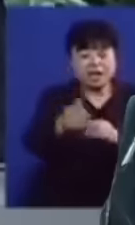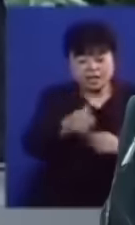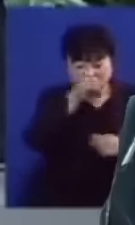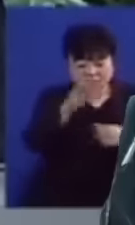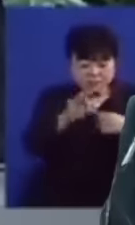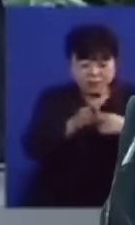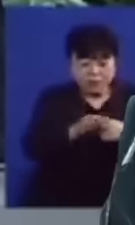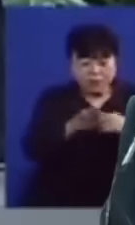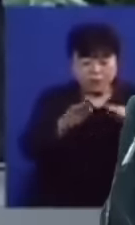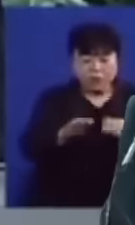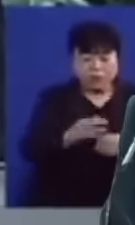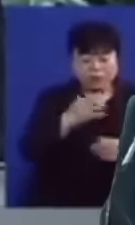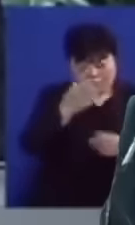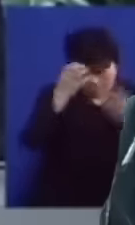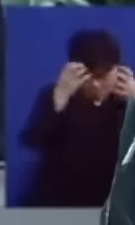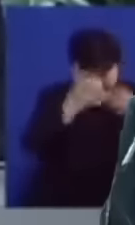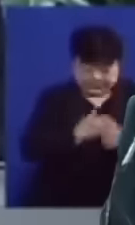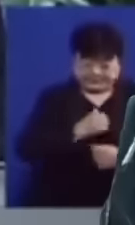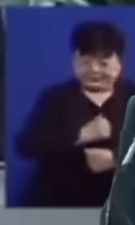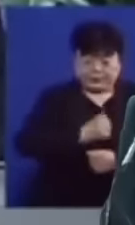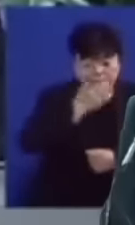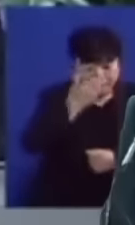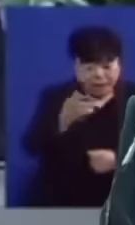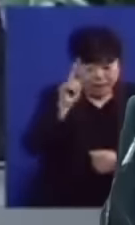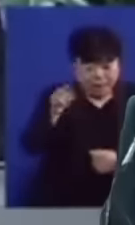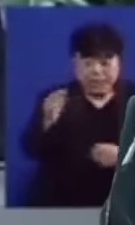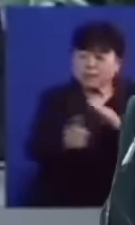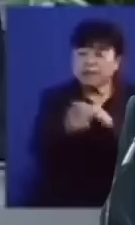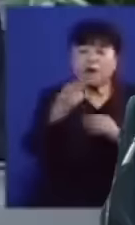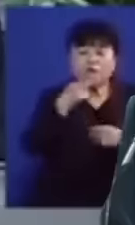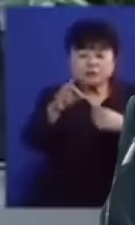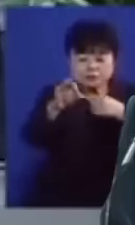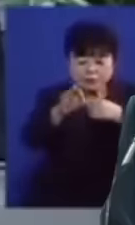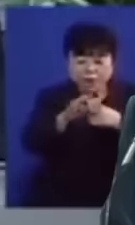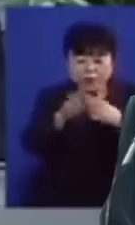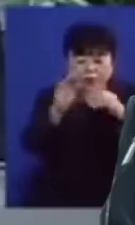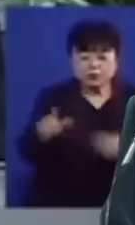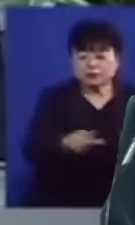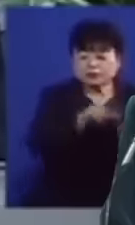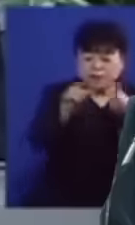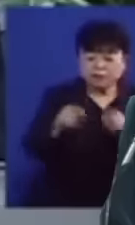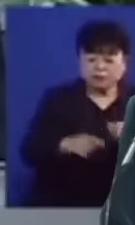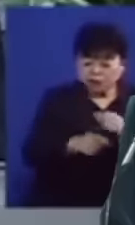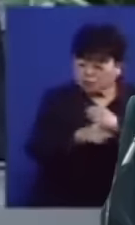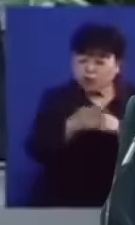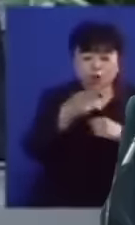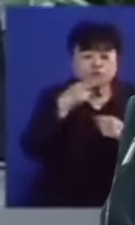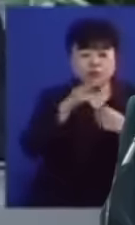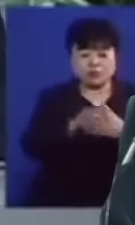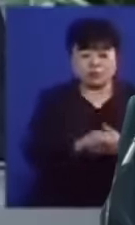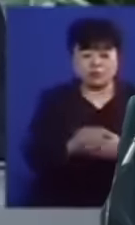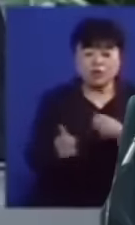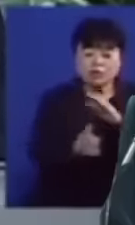어떤 고생이시도 참을 수가 있어요. 그러나 내일 희망이 없으면 오늘 살 의미가 없는 것입니다. 희망이 있고 꿈이